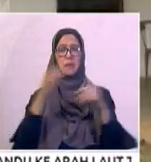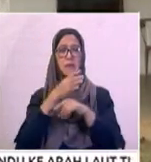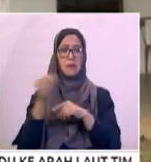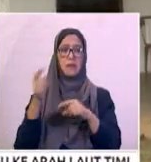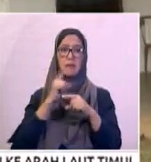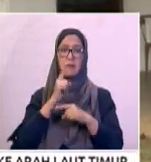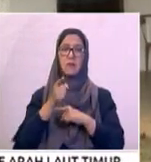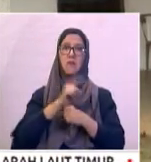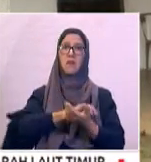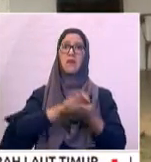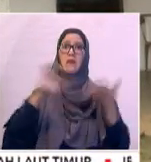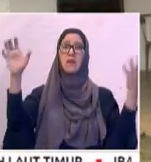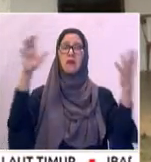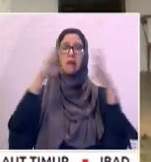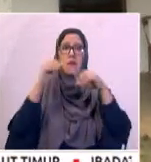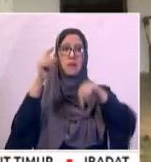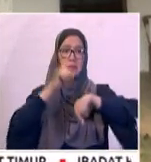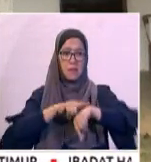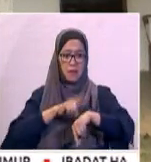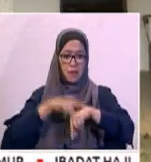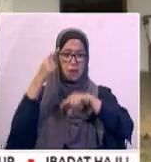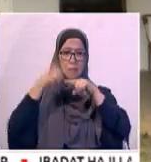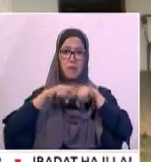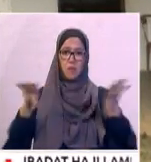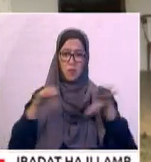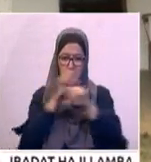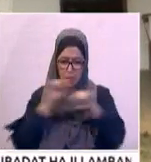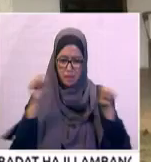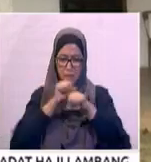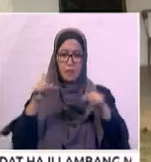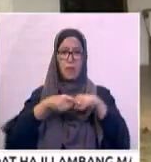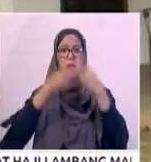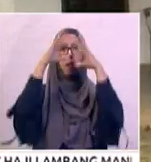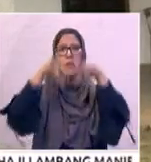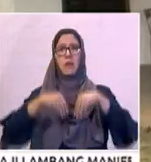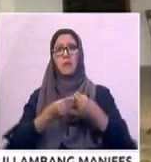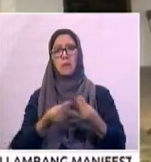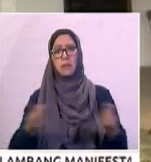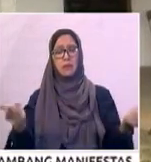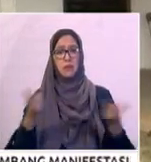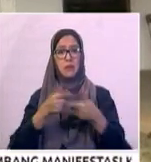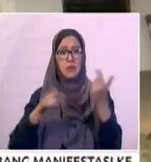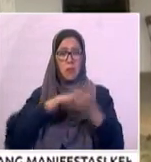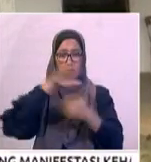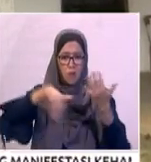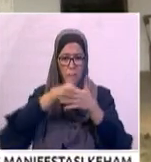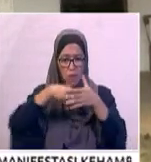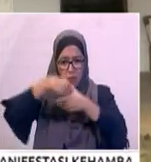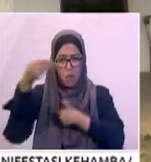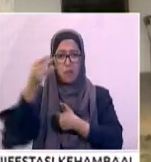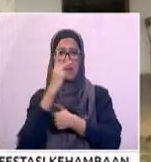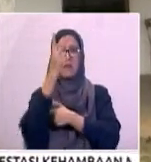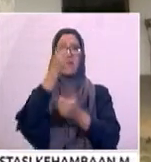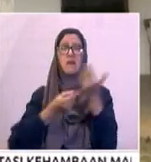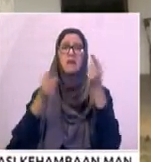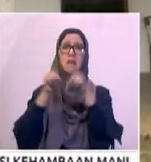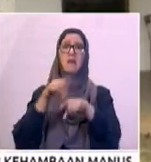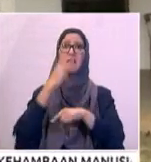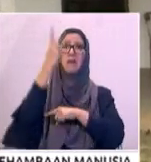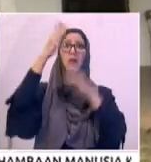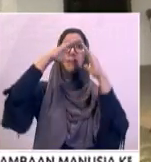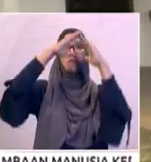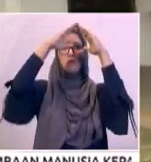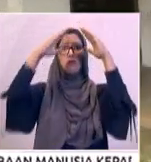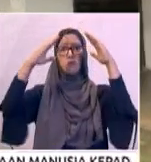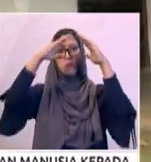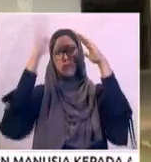habislah semua dalam ni, pada buat persiapan tu. Jadi, semua pekat keluar tengoklah apa yang berlaku kan. Tengok-tengok, atap dah tak ada. Buat